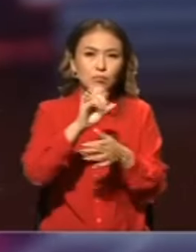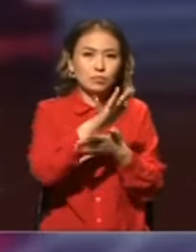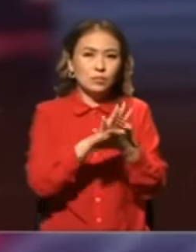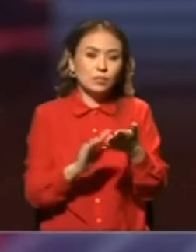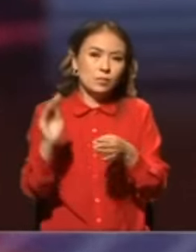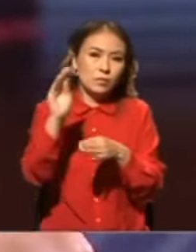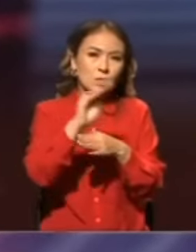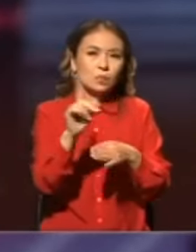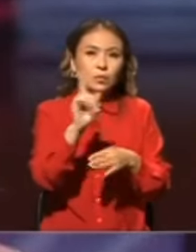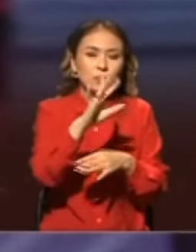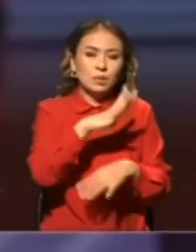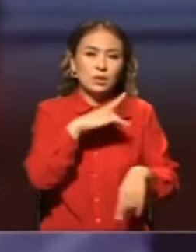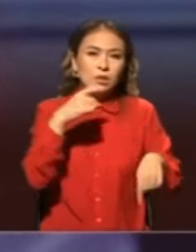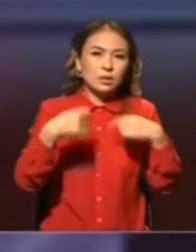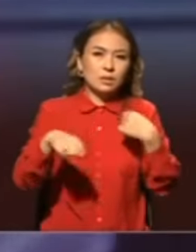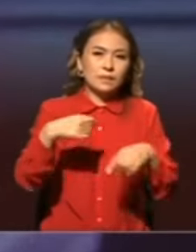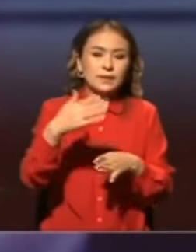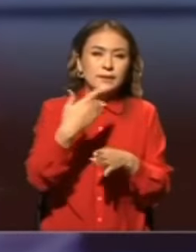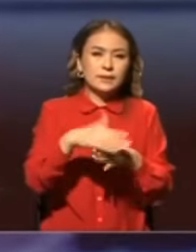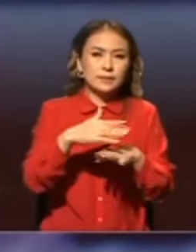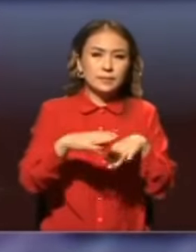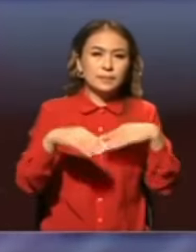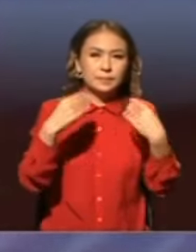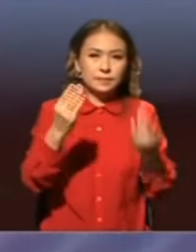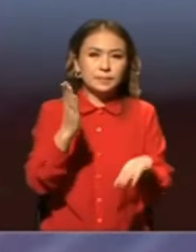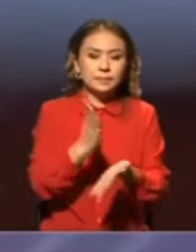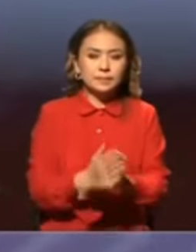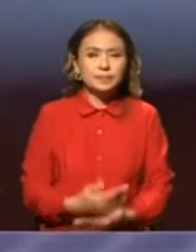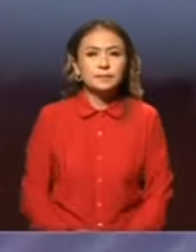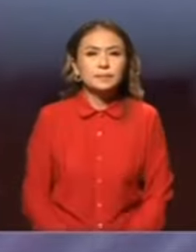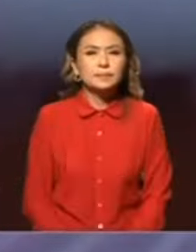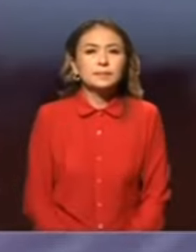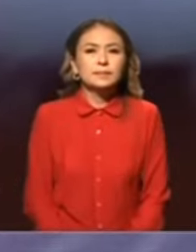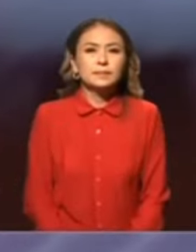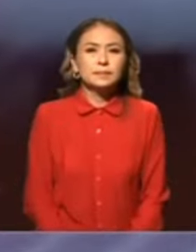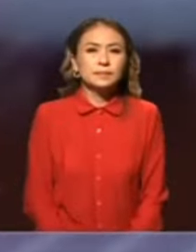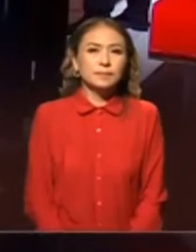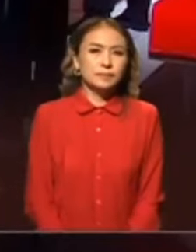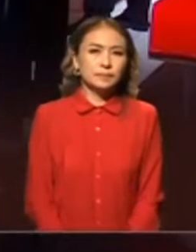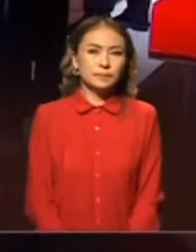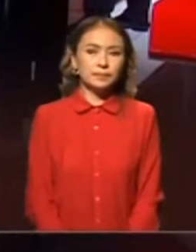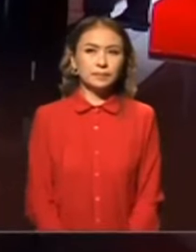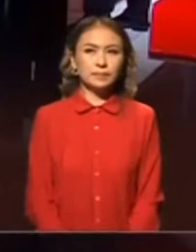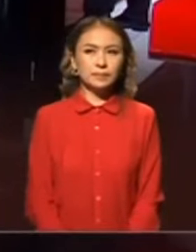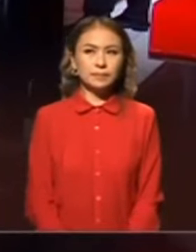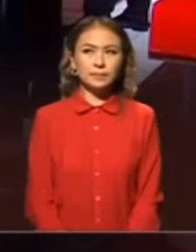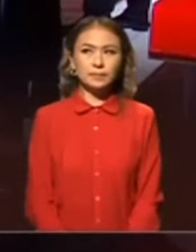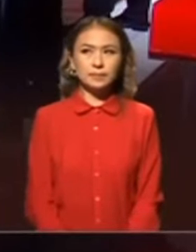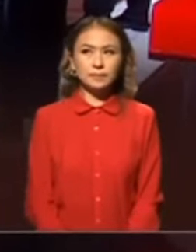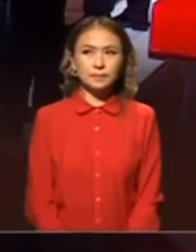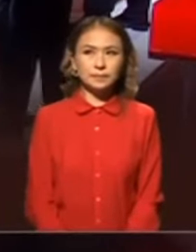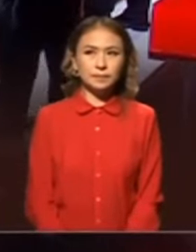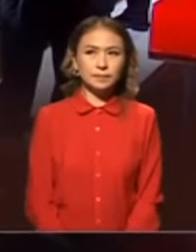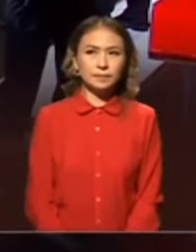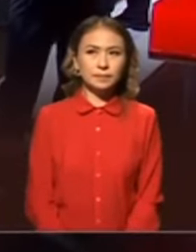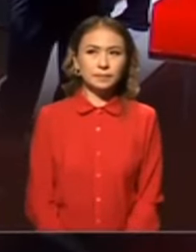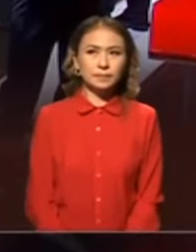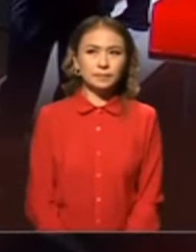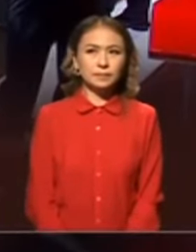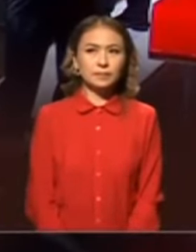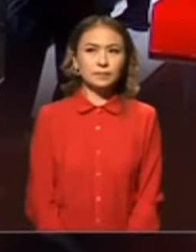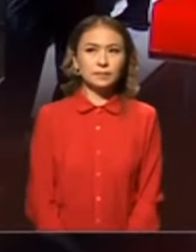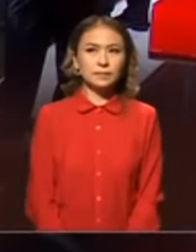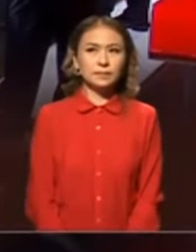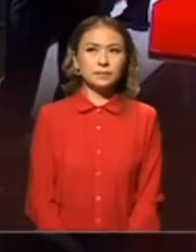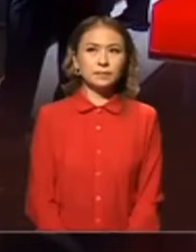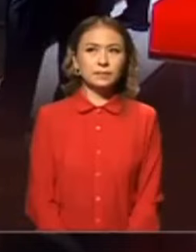тұрып кету үшін тауарлық несие беру арқылы. Тауарлық несие туралы жақсылап айтып берсек, көрерменімізге өйткені. Мен бүгін жаңа Ақтөбе облысының